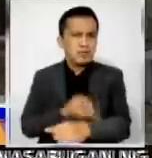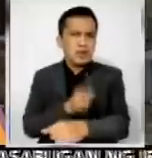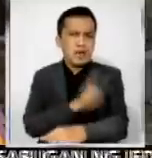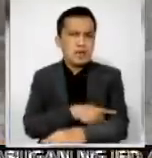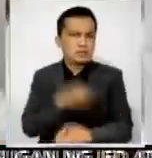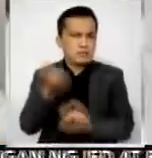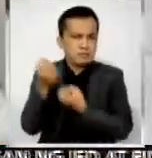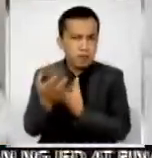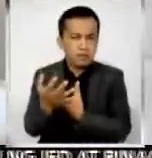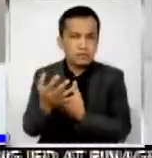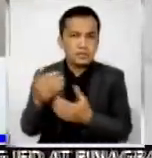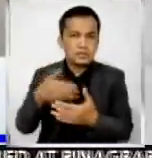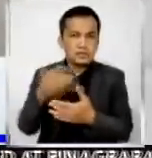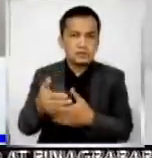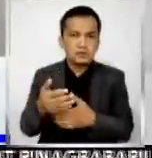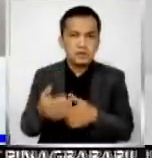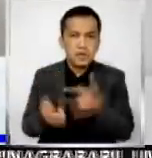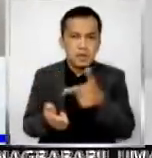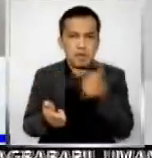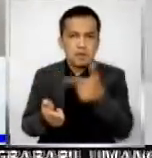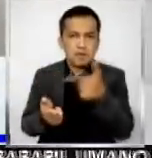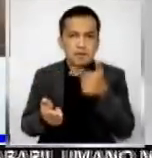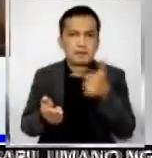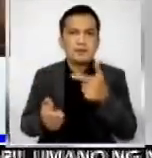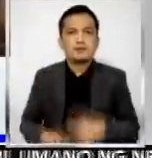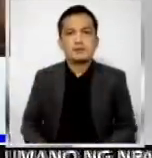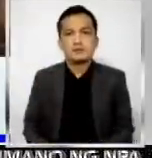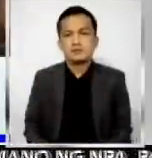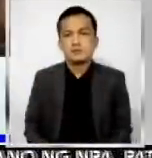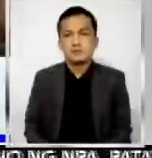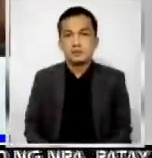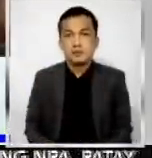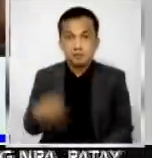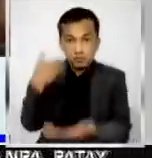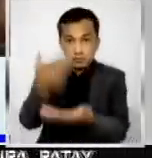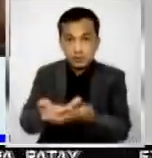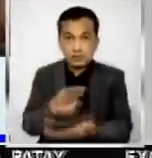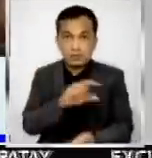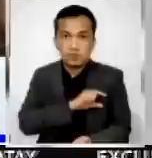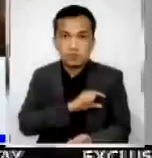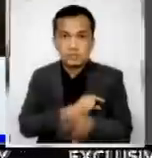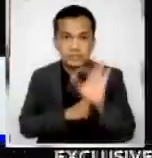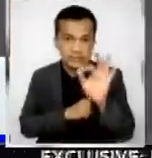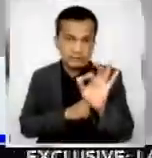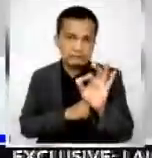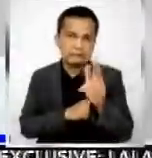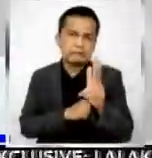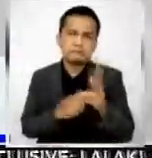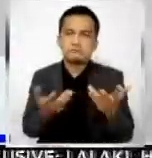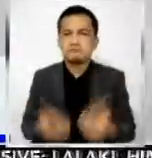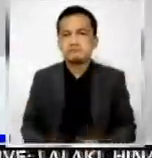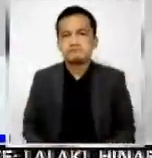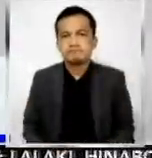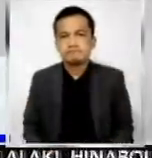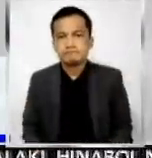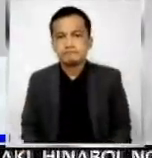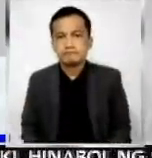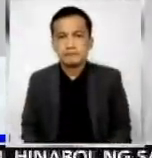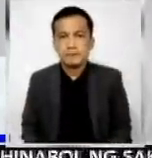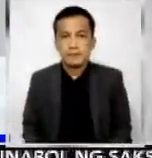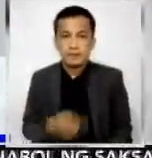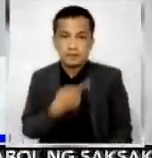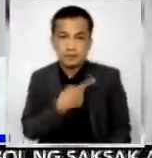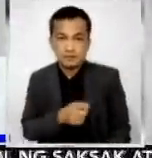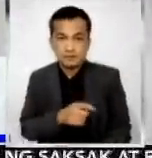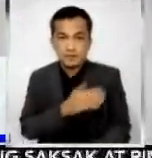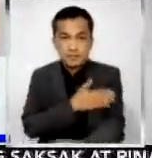yung maraming putok ng baril. Dumating yung mga pulis alas 9:30 na. Sugatan naman ang anak ng pinsan ni Keith